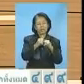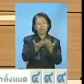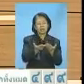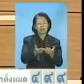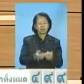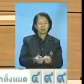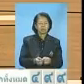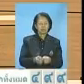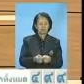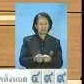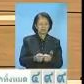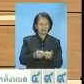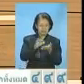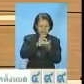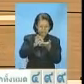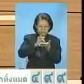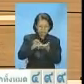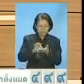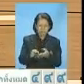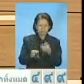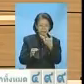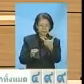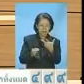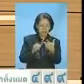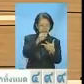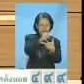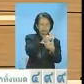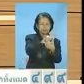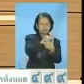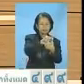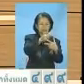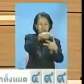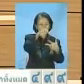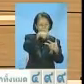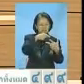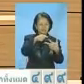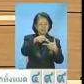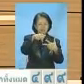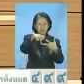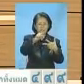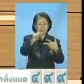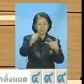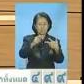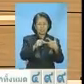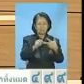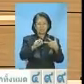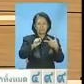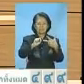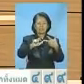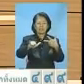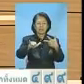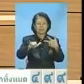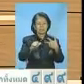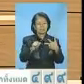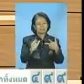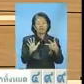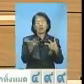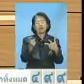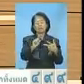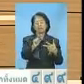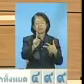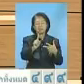การสนธิสัญญา3ฝ่ายระหว่างอังกฤษปัตตานีและสยามเนี่ยมีไหนหายไปไหนจากประวัติศาสตร์